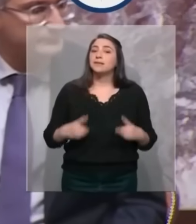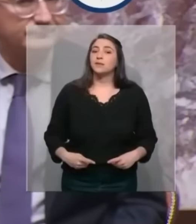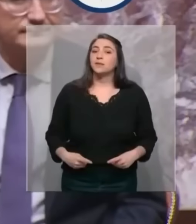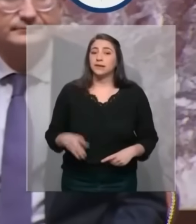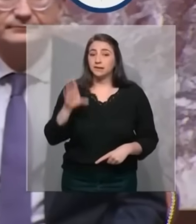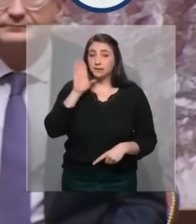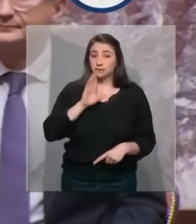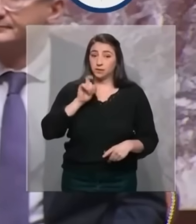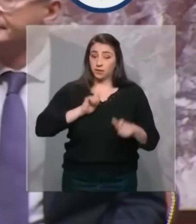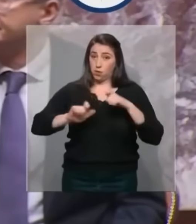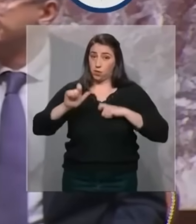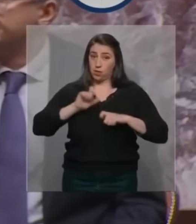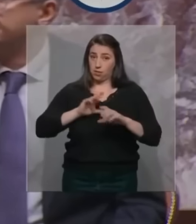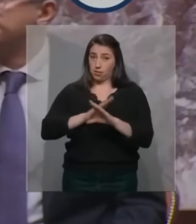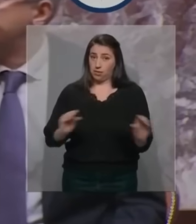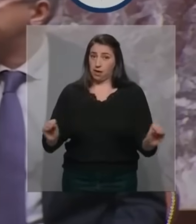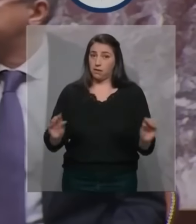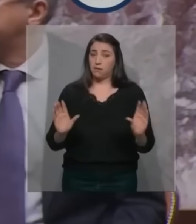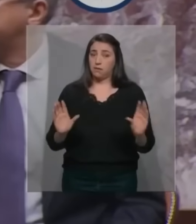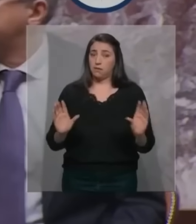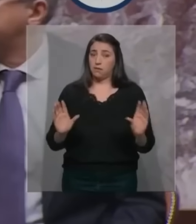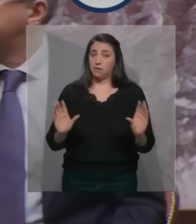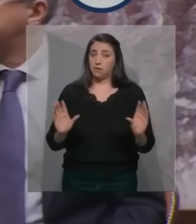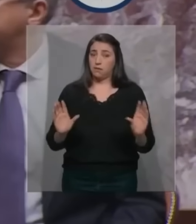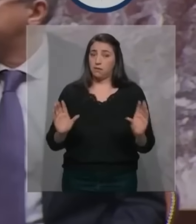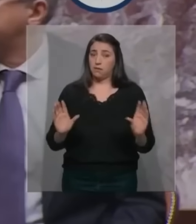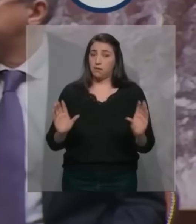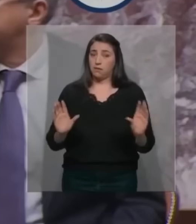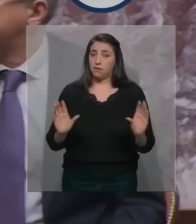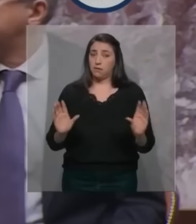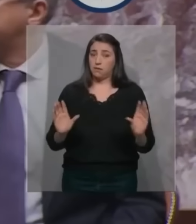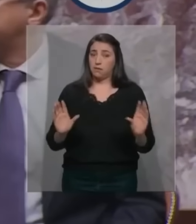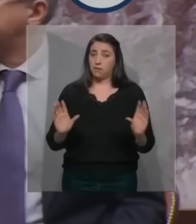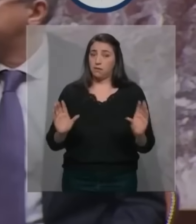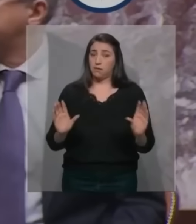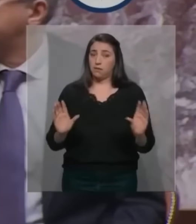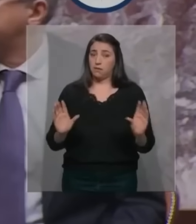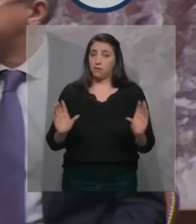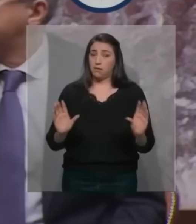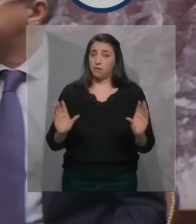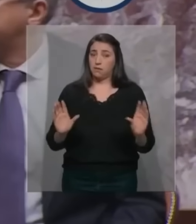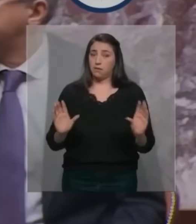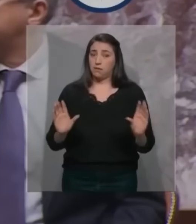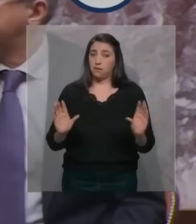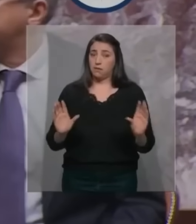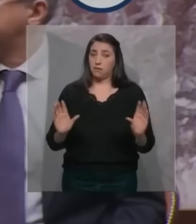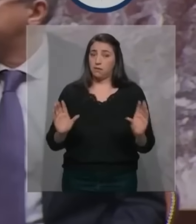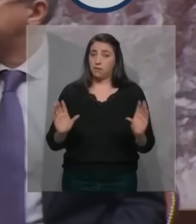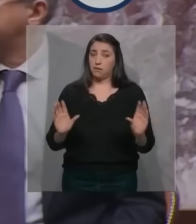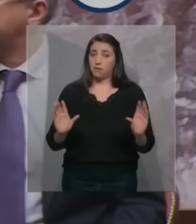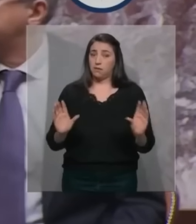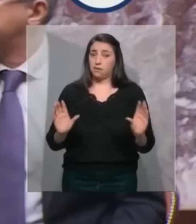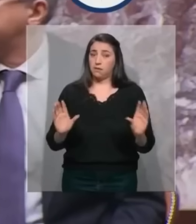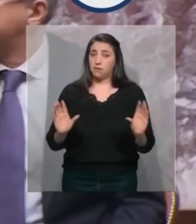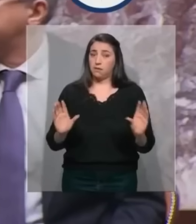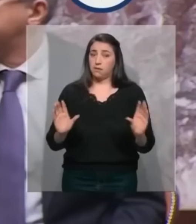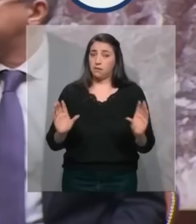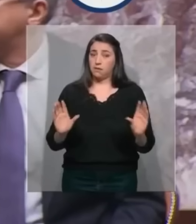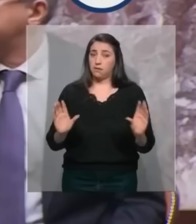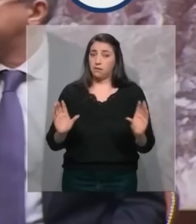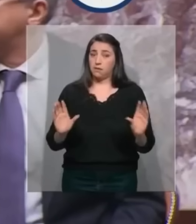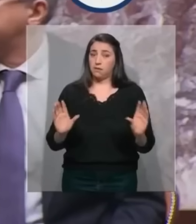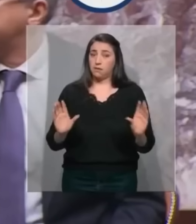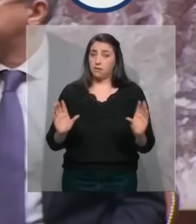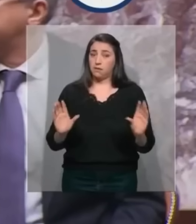calme un peu de calme s'il vous plaît rien à voir avec la vidéo mais à chaque fois faire gagner la République qu'est-ce que ça veut dire